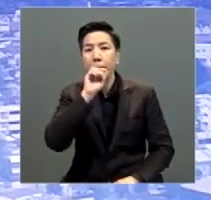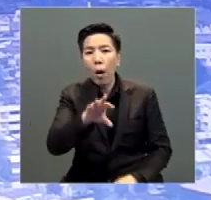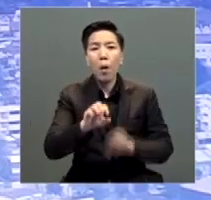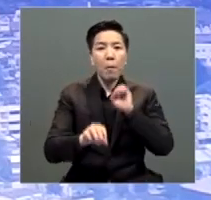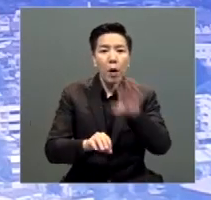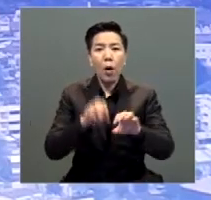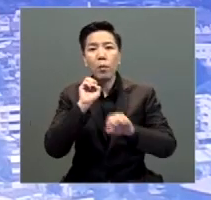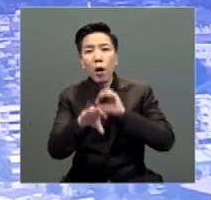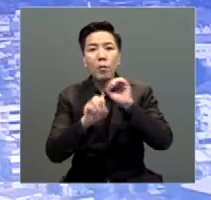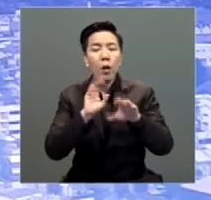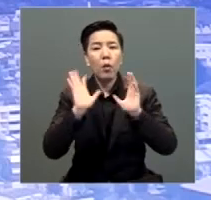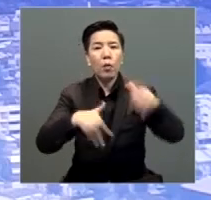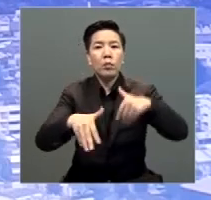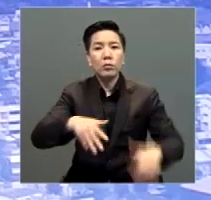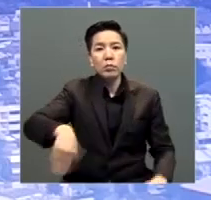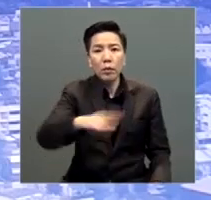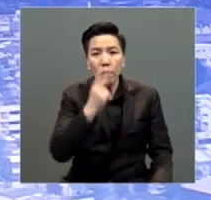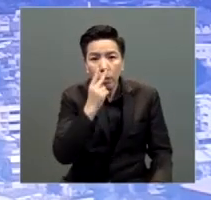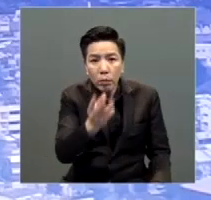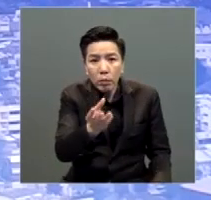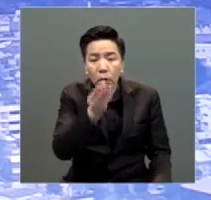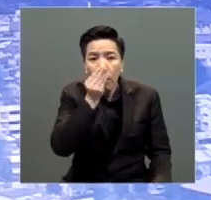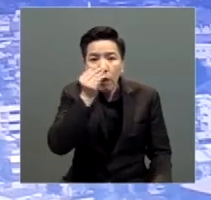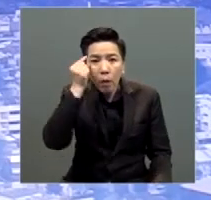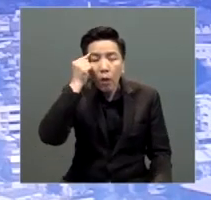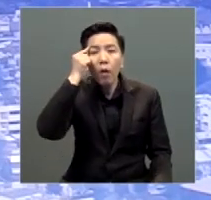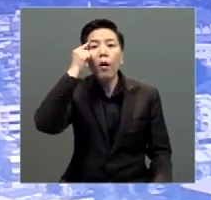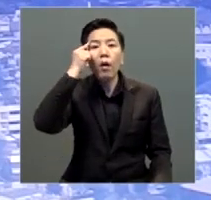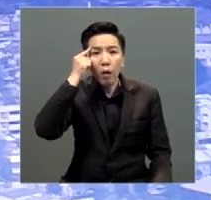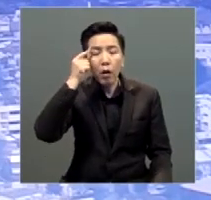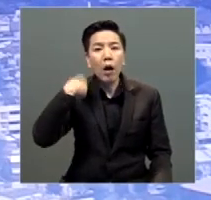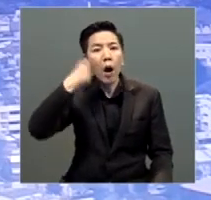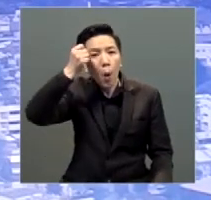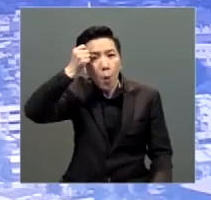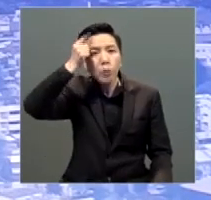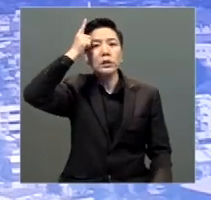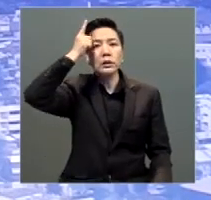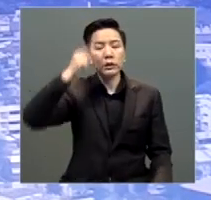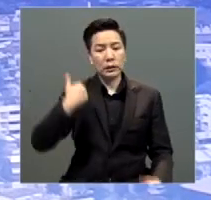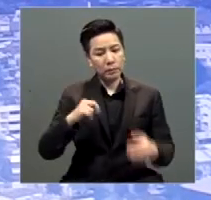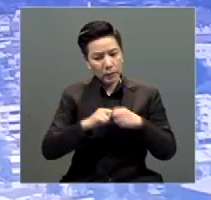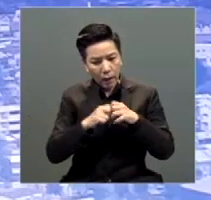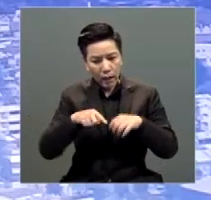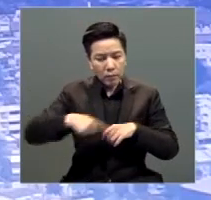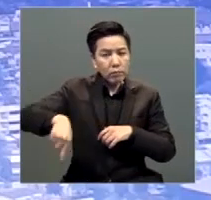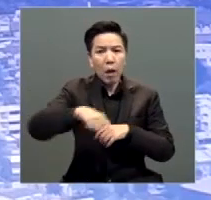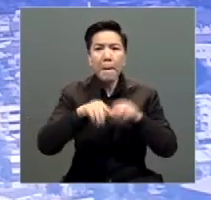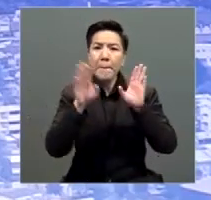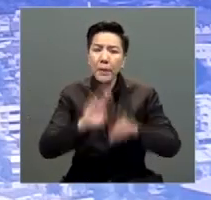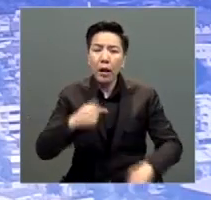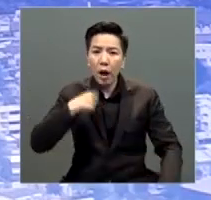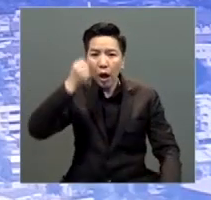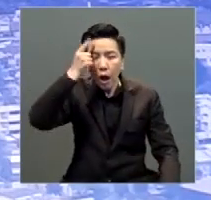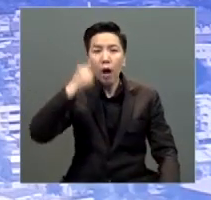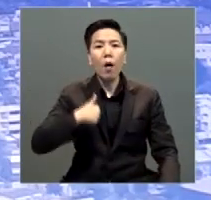ให้กับพี่น้องประชาชนได้รับทราบเมื่อท่านได้รับทราบก็เข้าใจถึงสถานการณ์พอเข้าใจในสถานการณ์ก็เกิดความร่วม